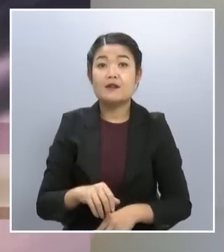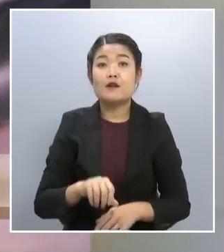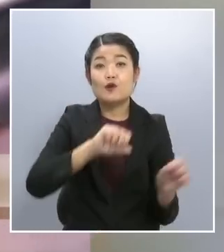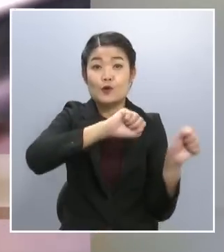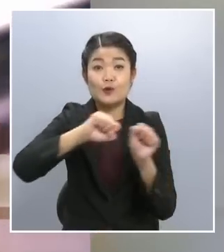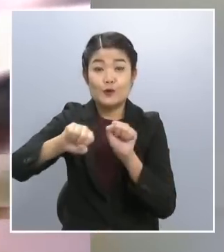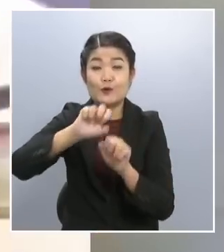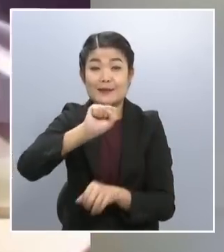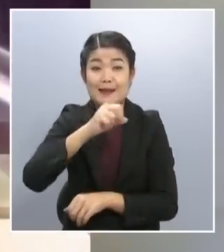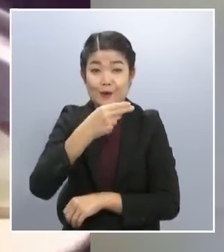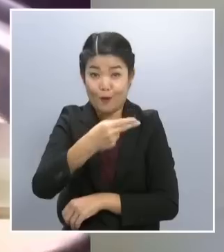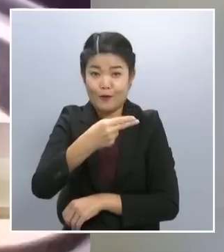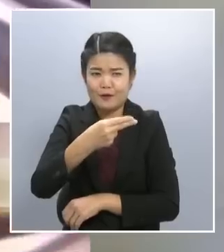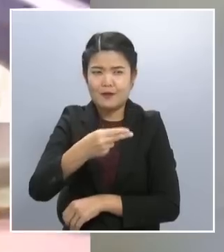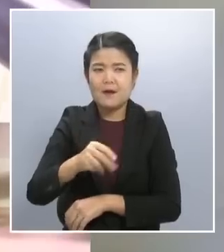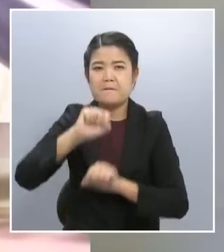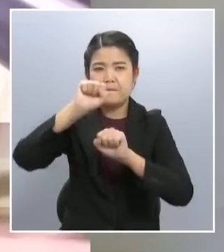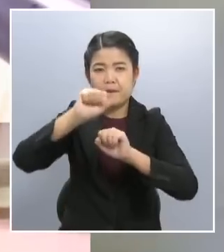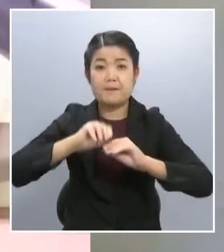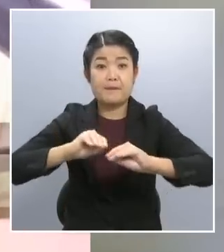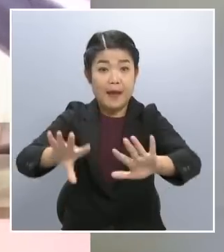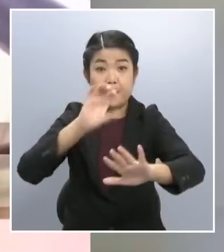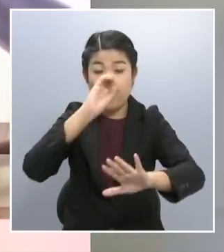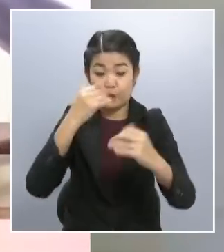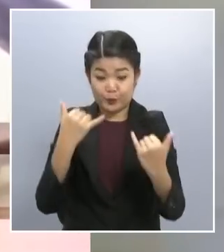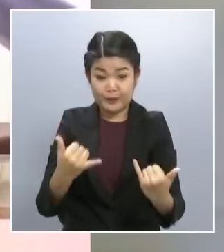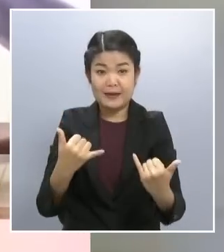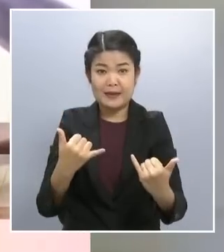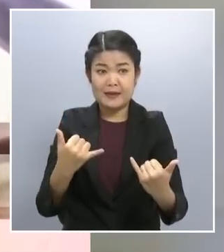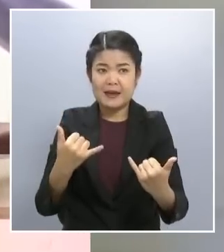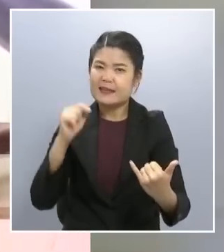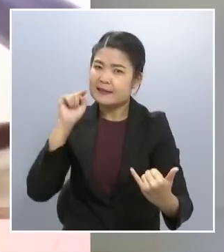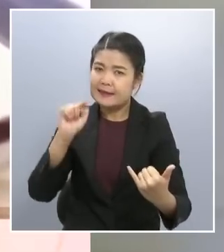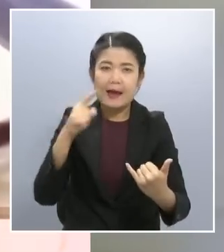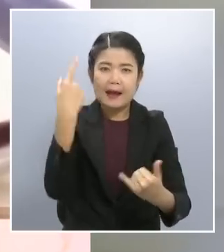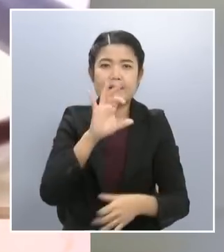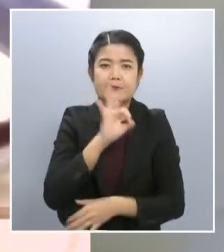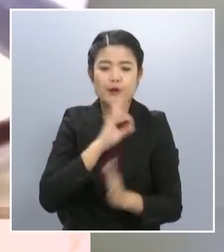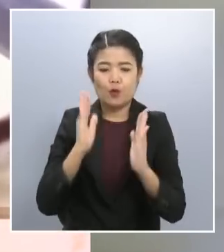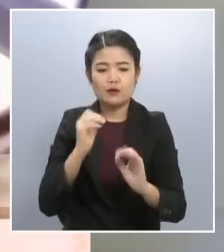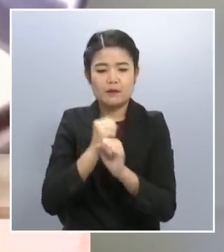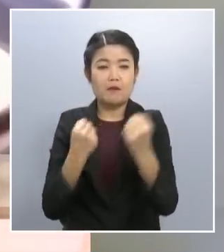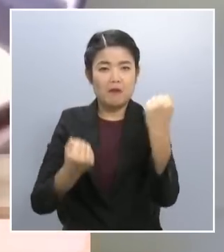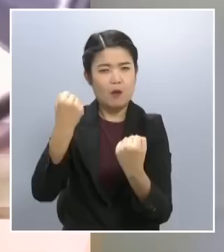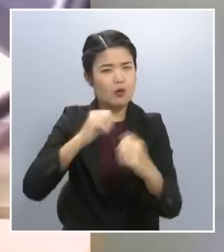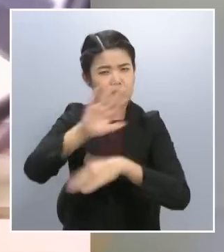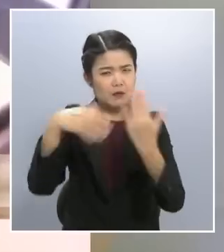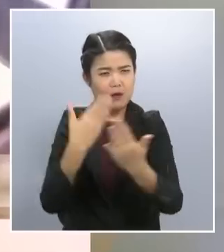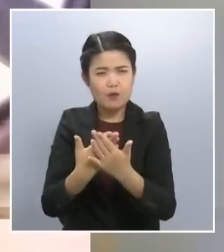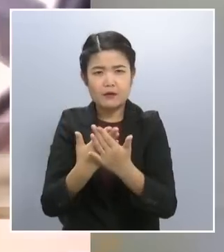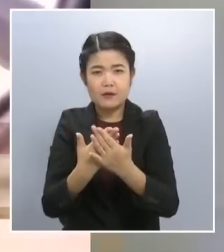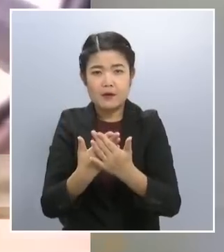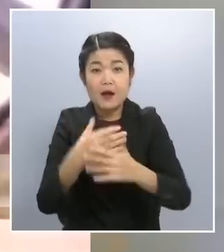ออกประกาศระบุว่าตั้งแต่บัดนี้เป็นต้นไปสั่งห้ามสมาชิกและพนักงานขับรถทุกคนจอดแวะ